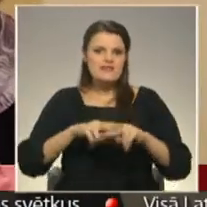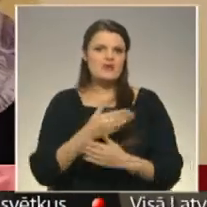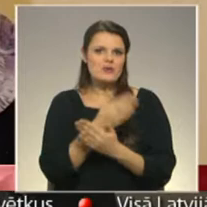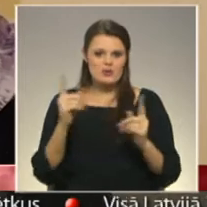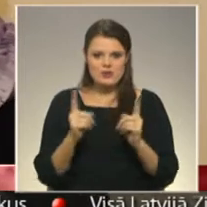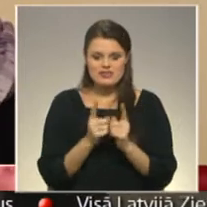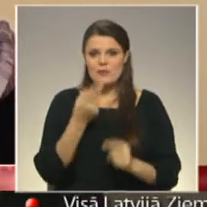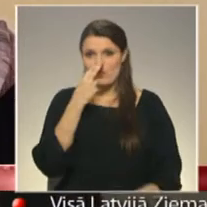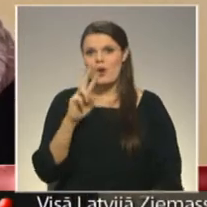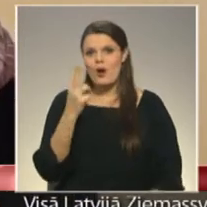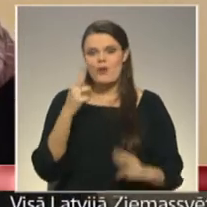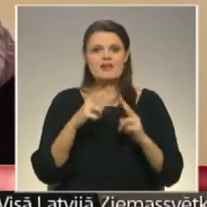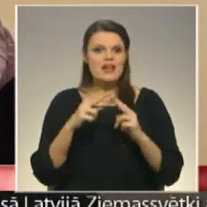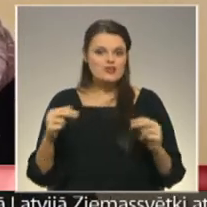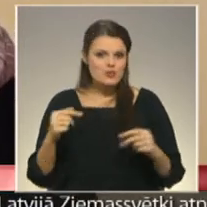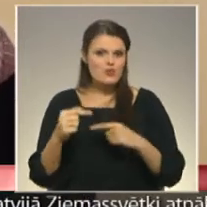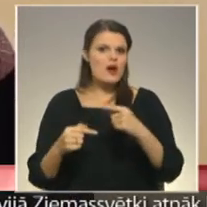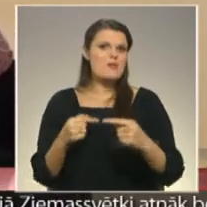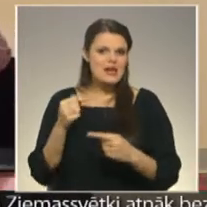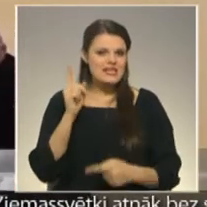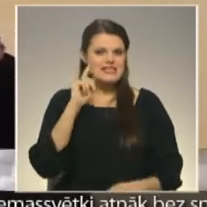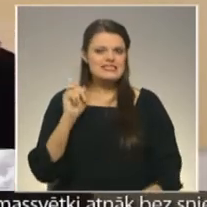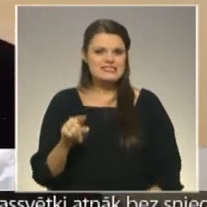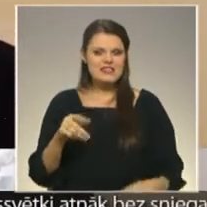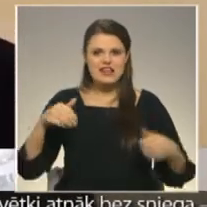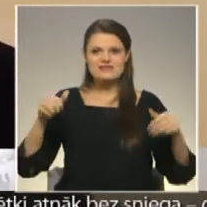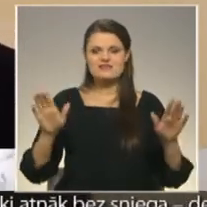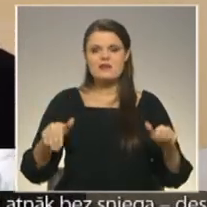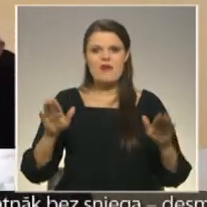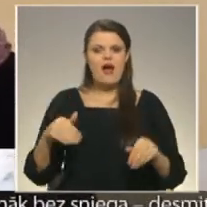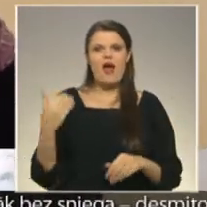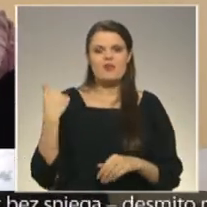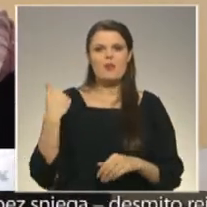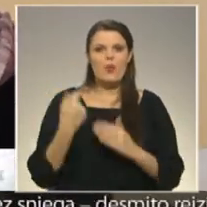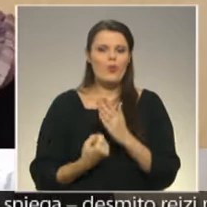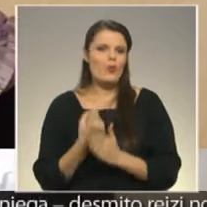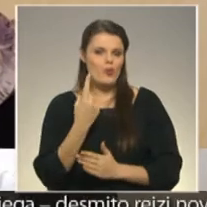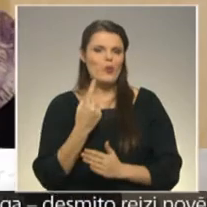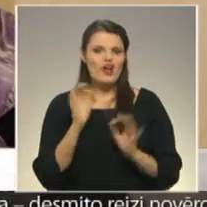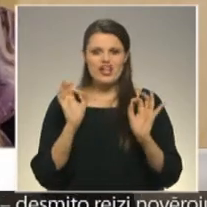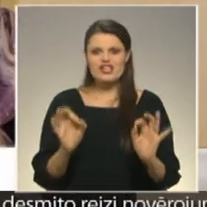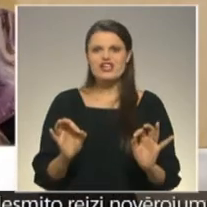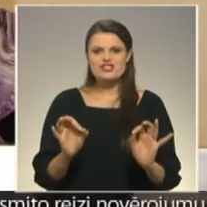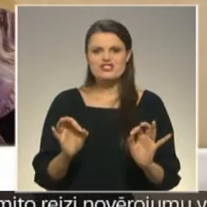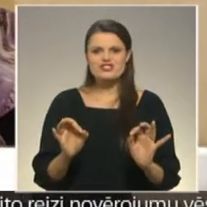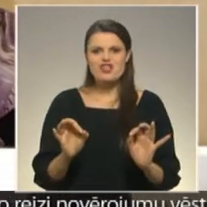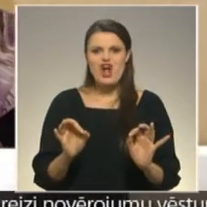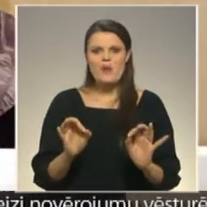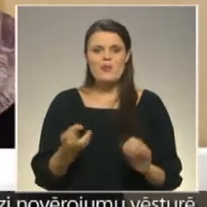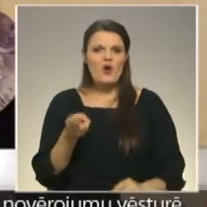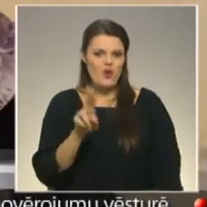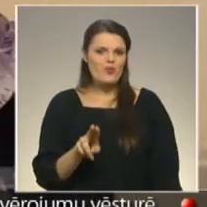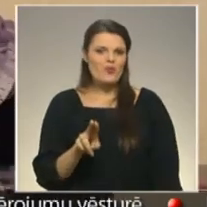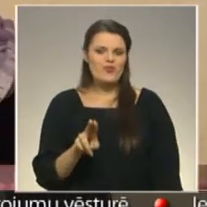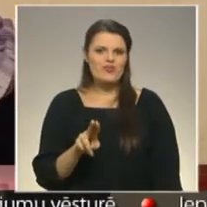otrās nometnēs, ziniet, nu, sparnīši tur mugurā. Jā, patiešām, jā. Un